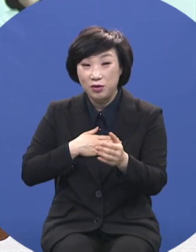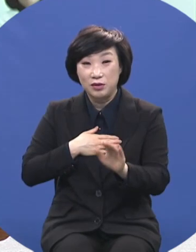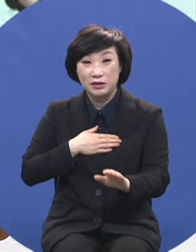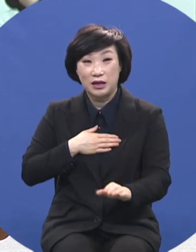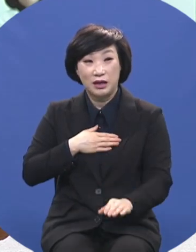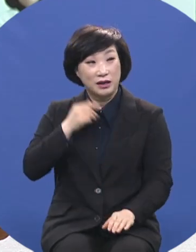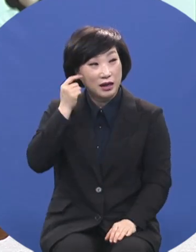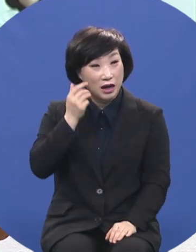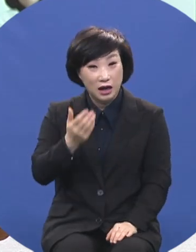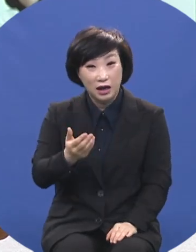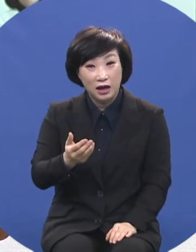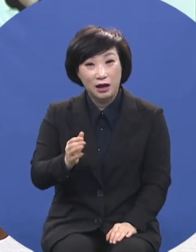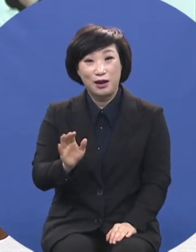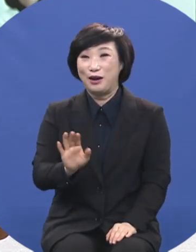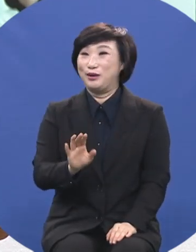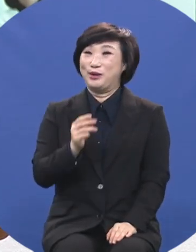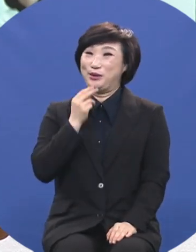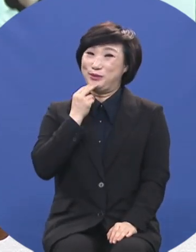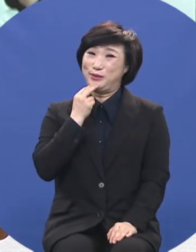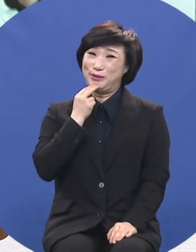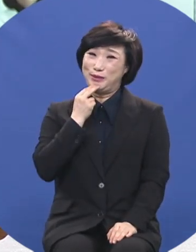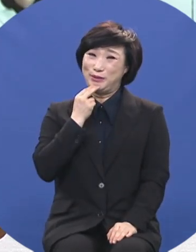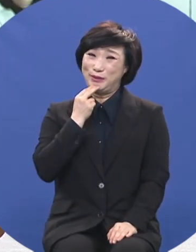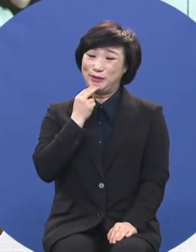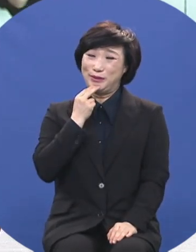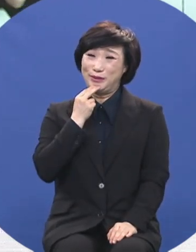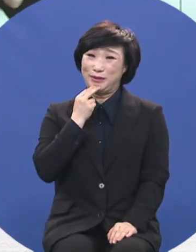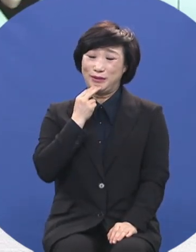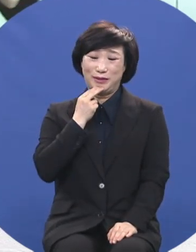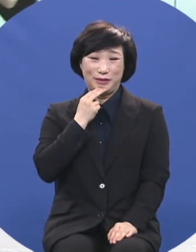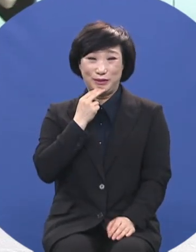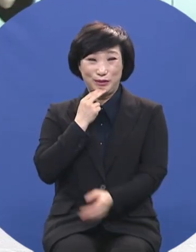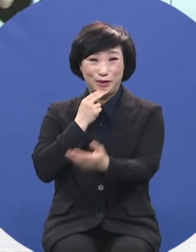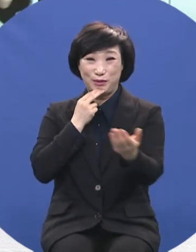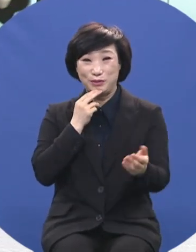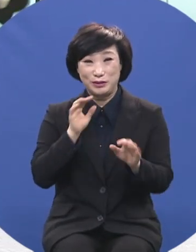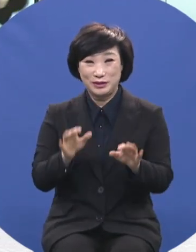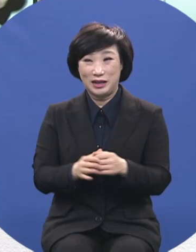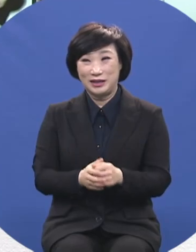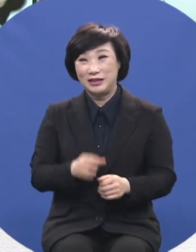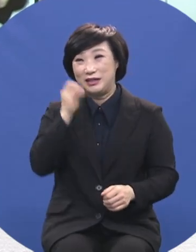신앙생활 하느냐? 안 하잖아. 그냥